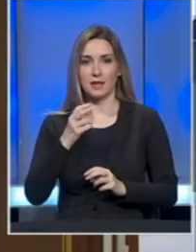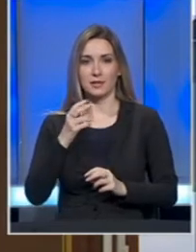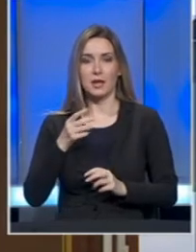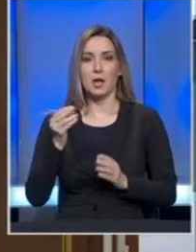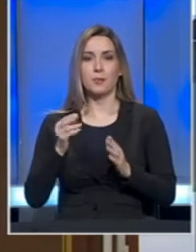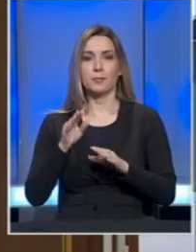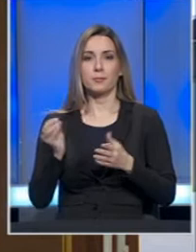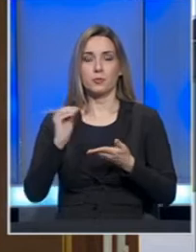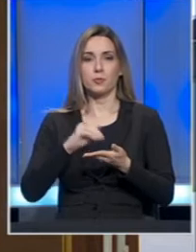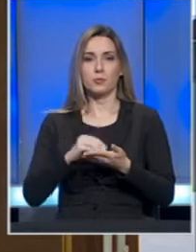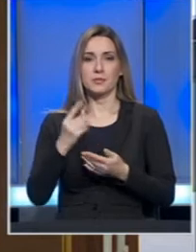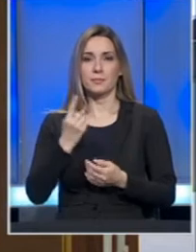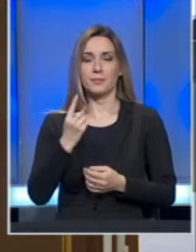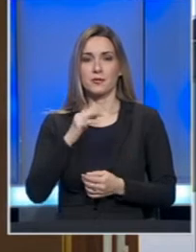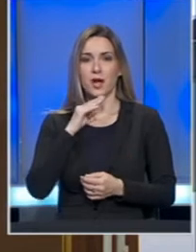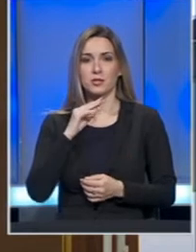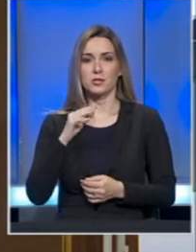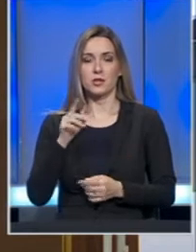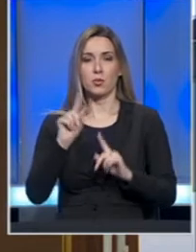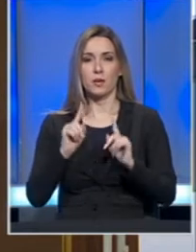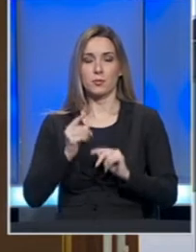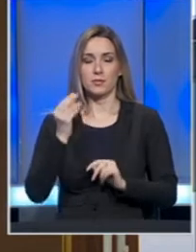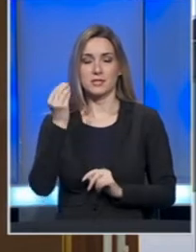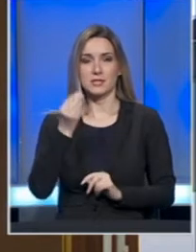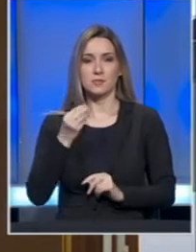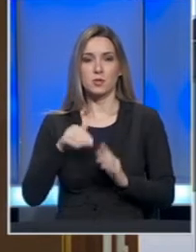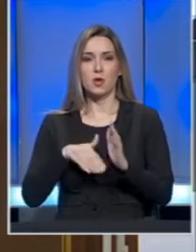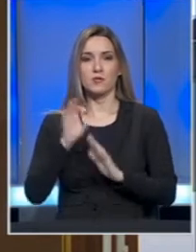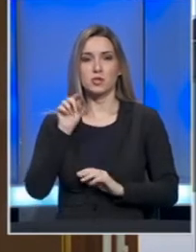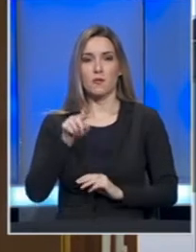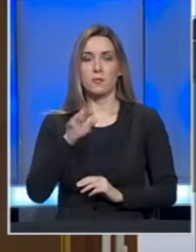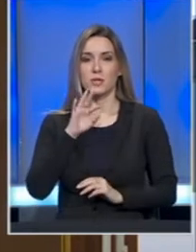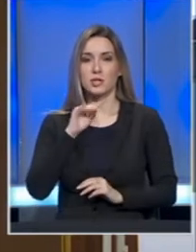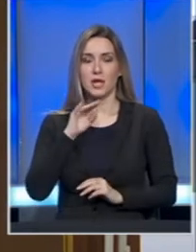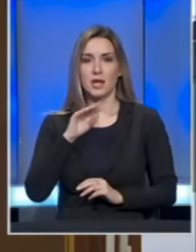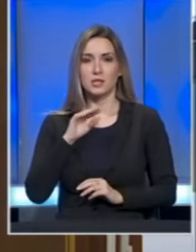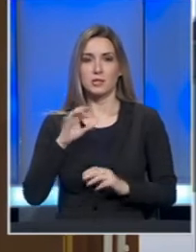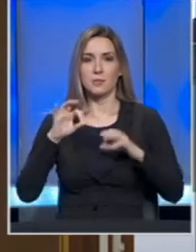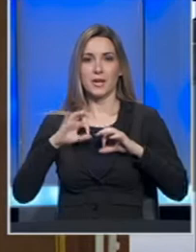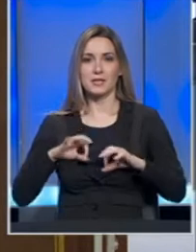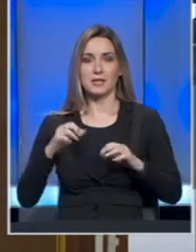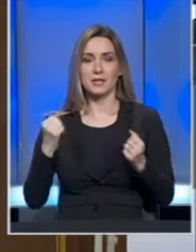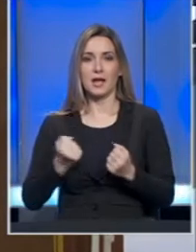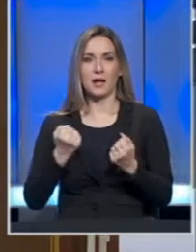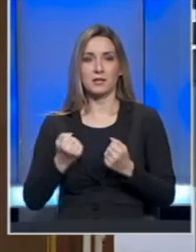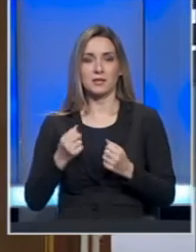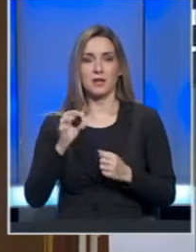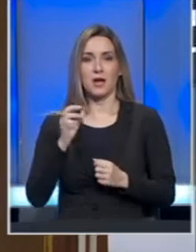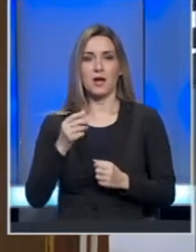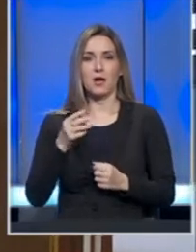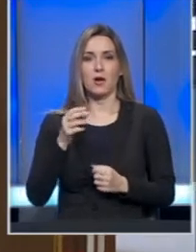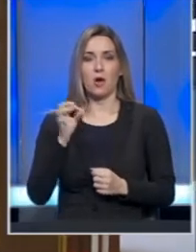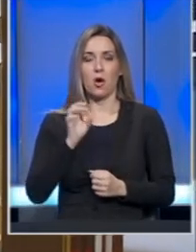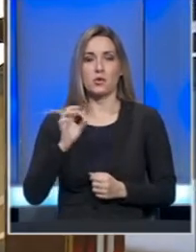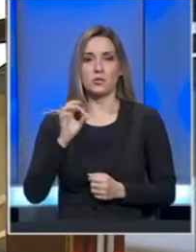počeo je upis prvačića u osnovne škole u Republici Srpskoj. Više o ovome će nam reći predsjednik aktiva osnovnih, direktor